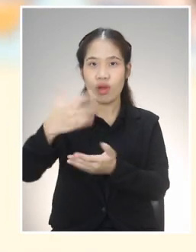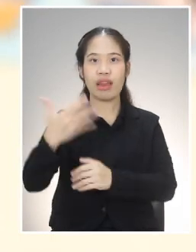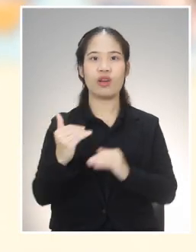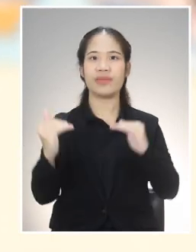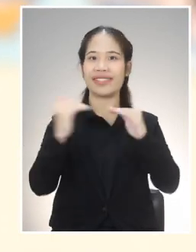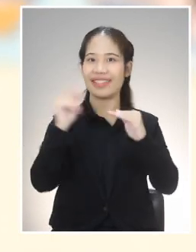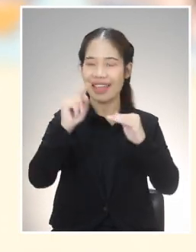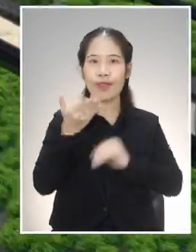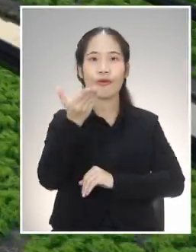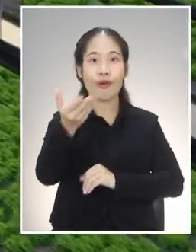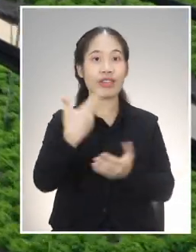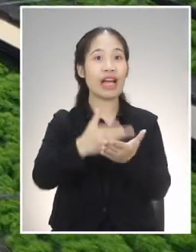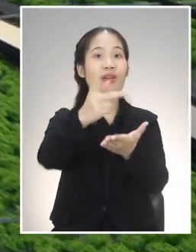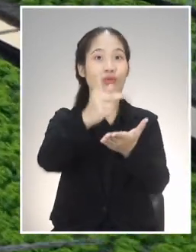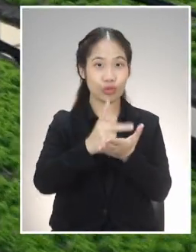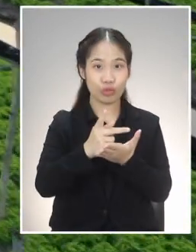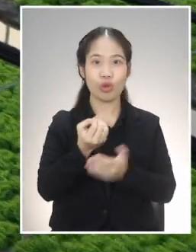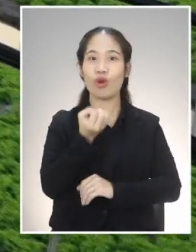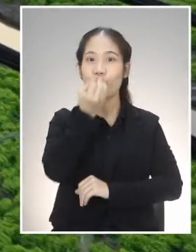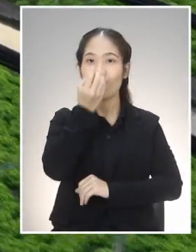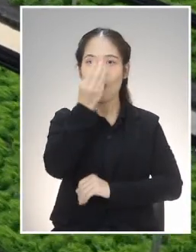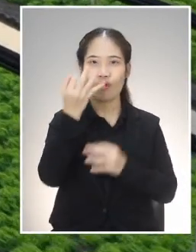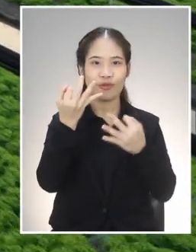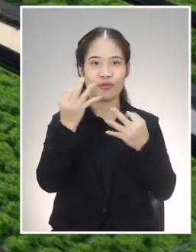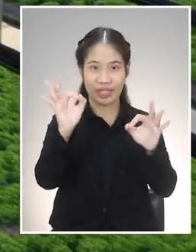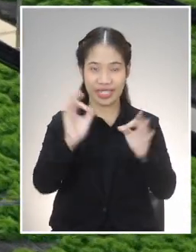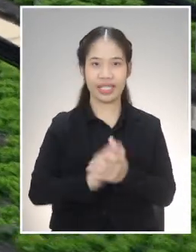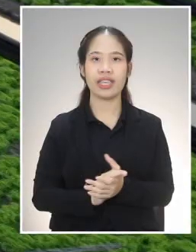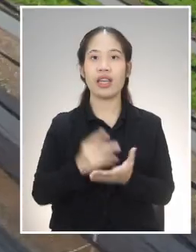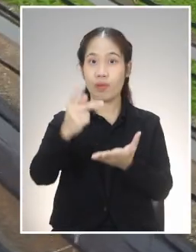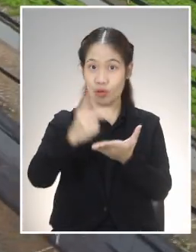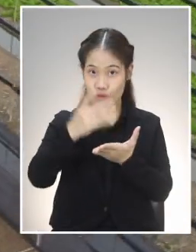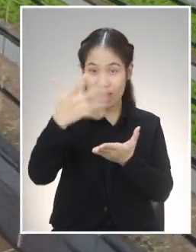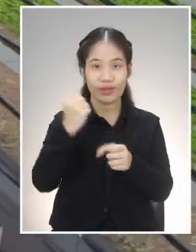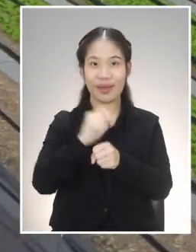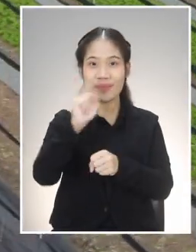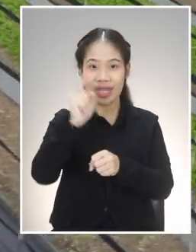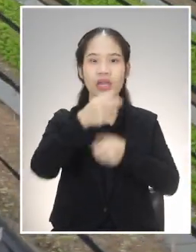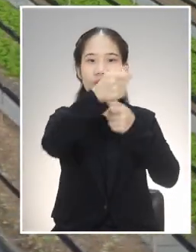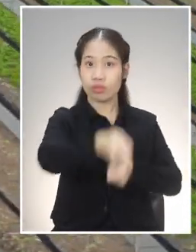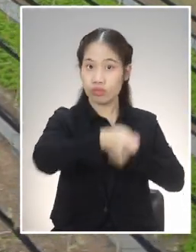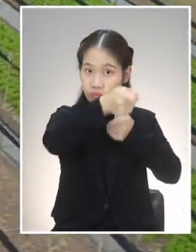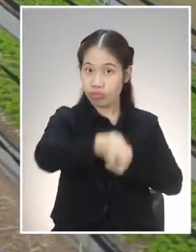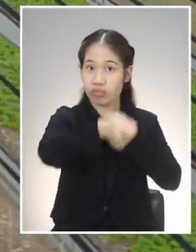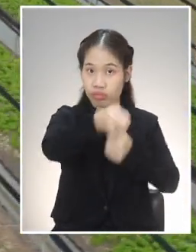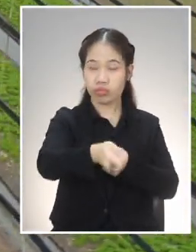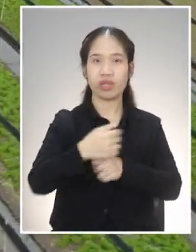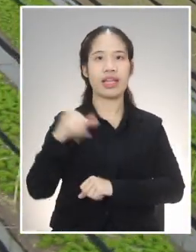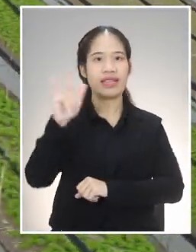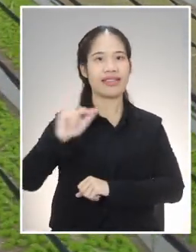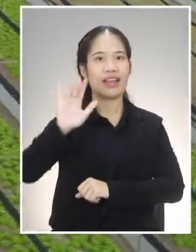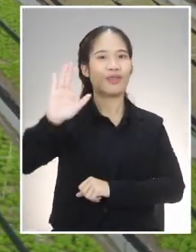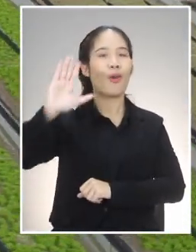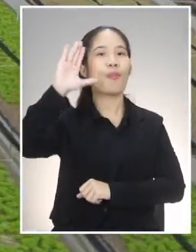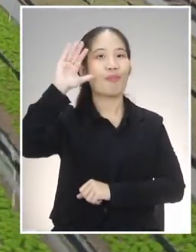เสร็จไปกู้เงินแบบไม่มีดอกเบี้ยค่ะกูไปก็ไปทำสวนผักต่อยอดญาติของพ่อ